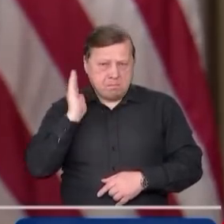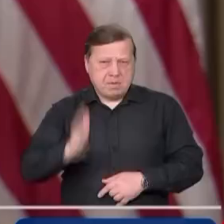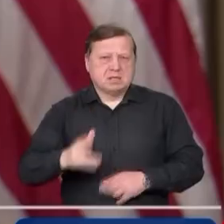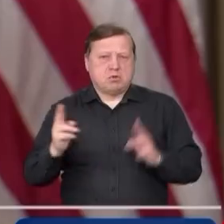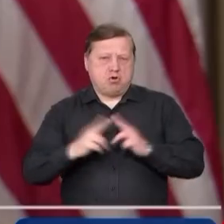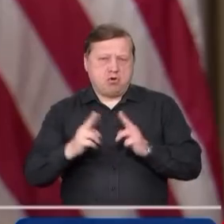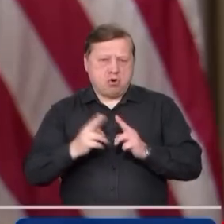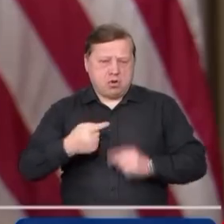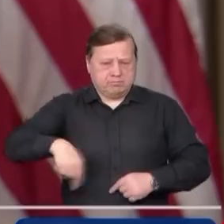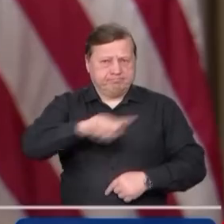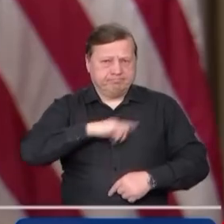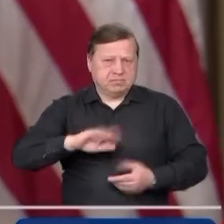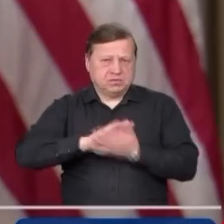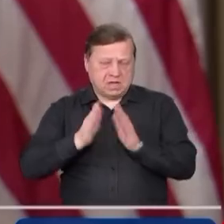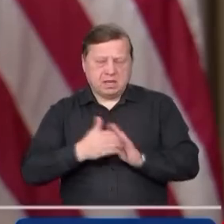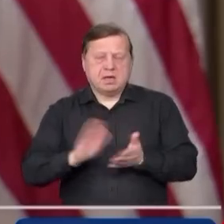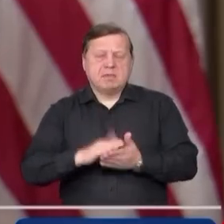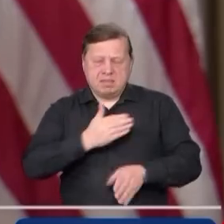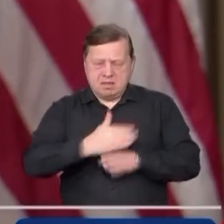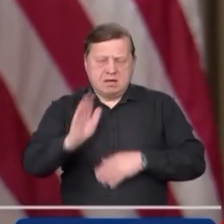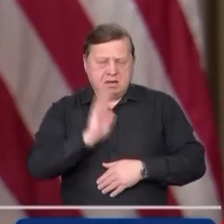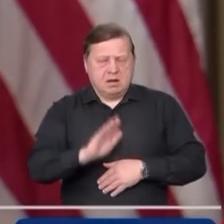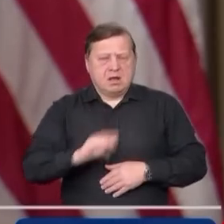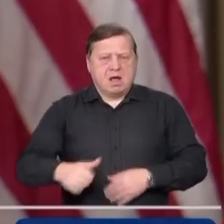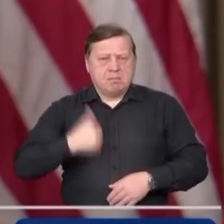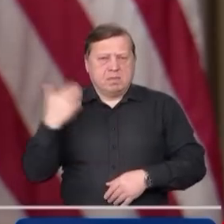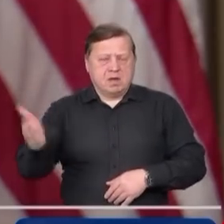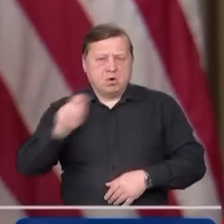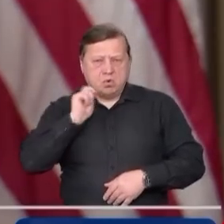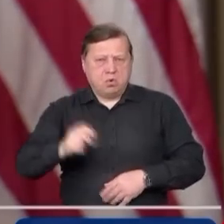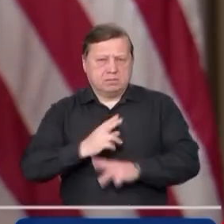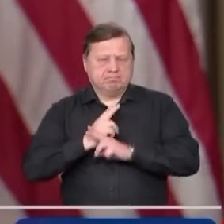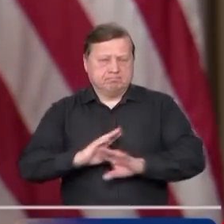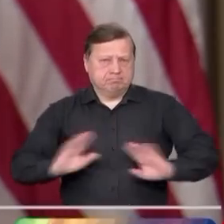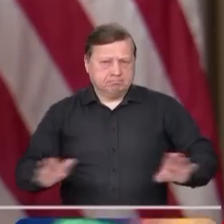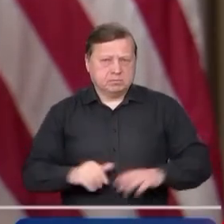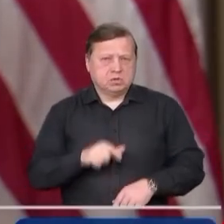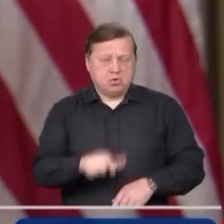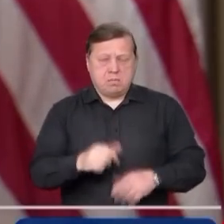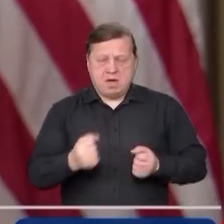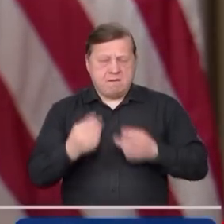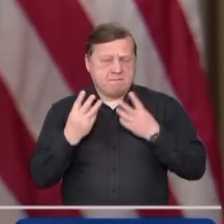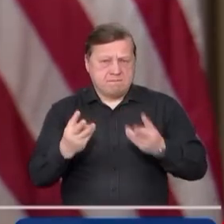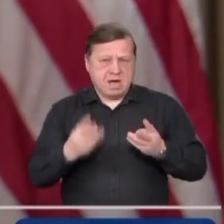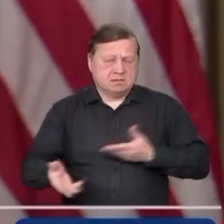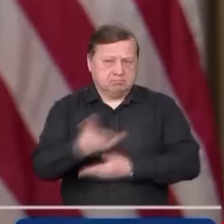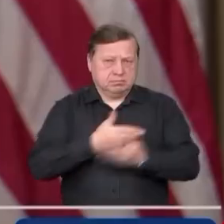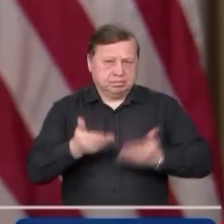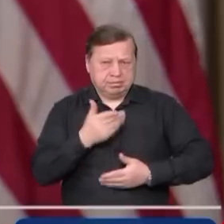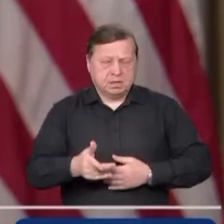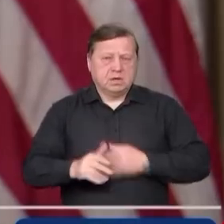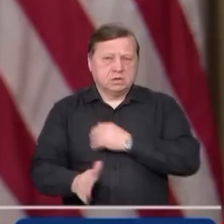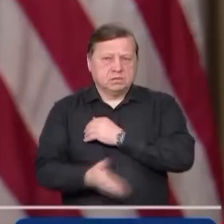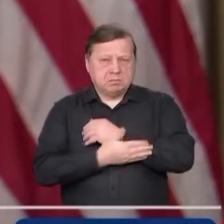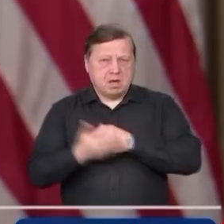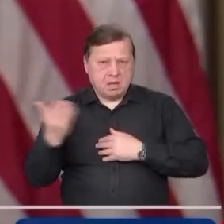trzeba, aby Ukraina zachowała swoją suwerenność. Te spotkania grupy kontaktowych grywają bardzo ważną rolę. Wspieramy bowiem Ukrainę